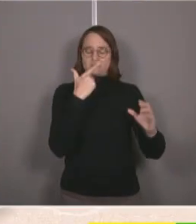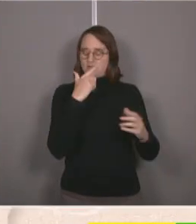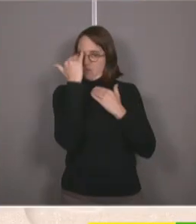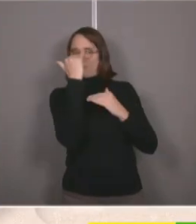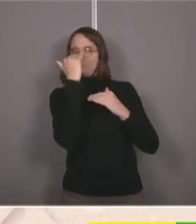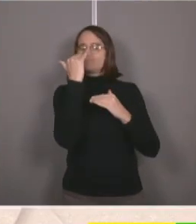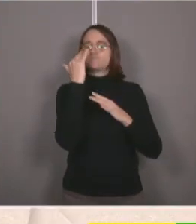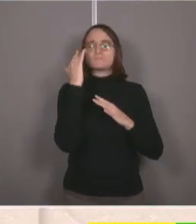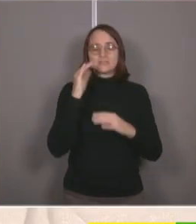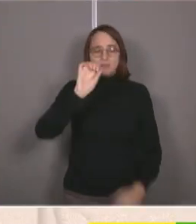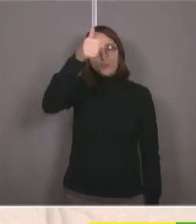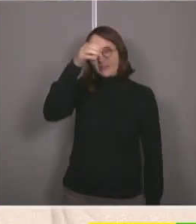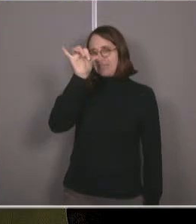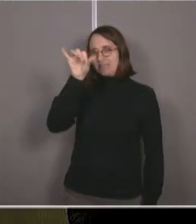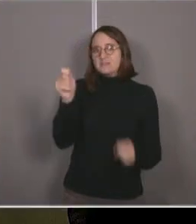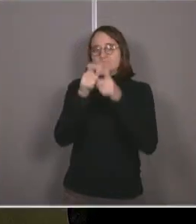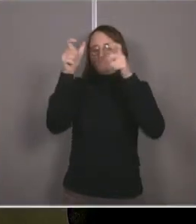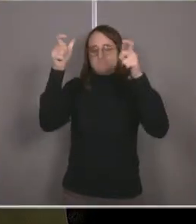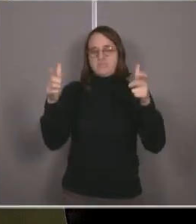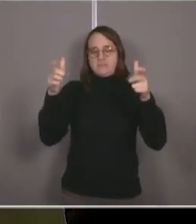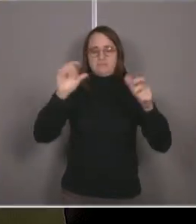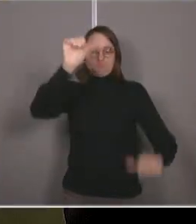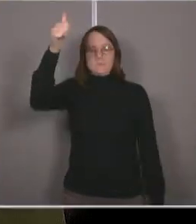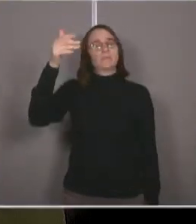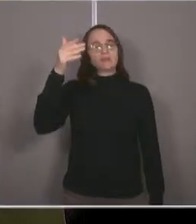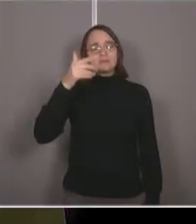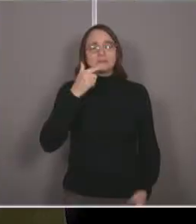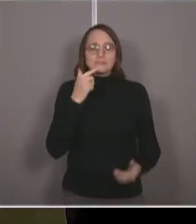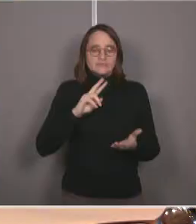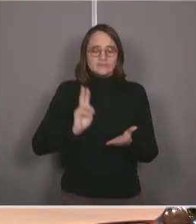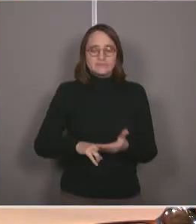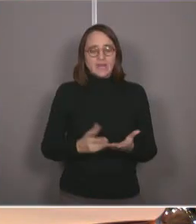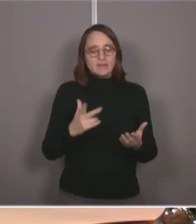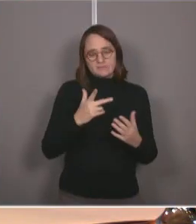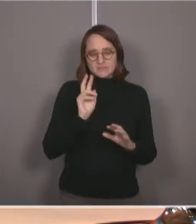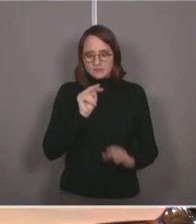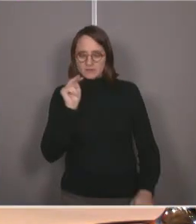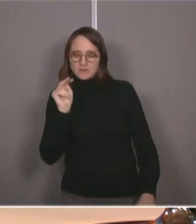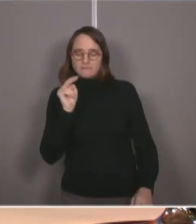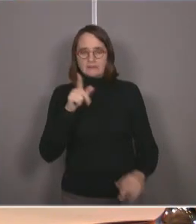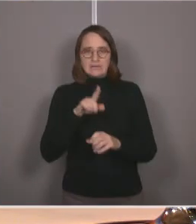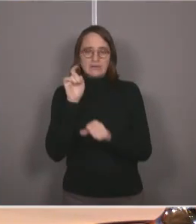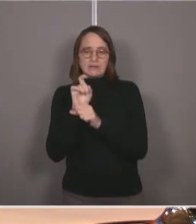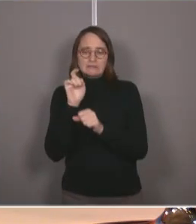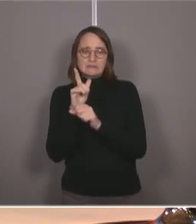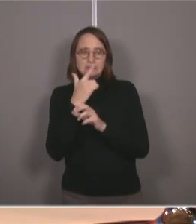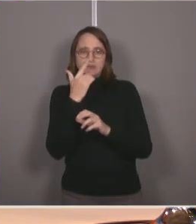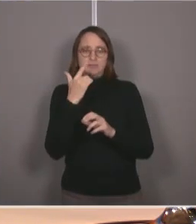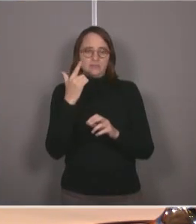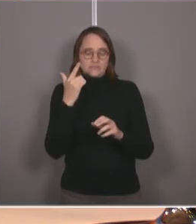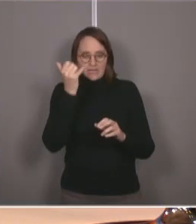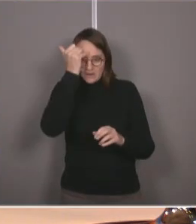grandes entreprises arrivent en tête. C'est-à-dire que le regard très critique, très idéologique sur l'entreprise en matière de climat, on se